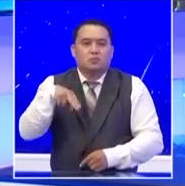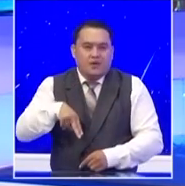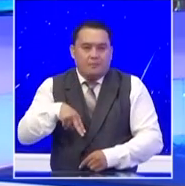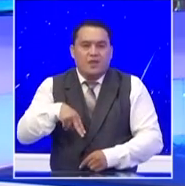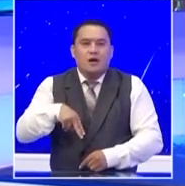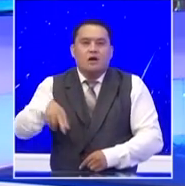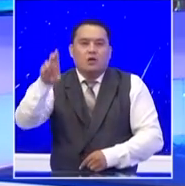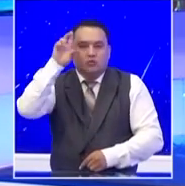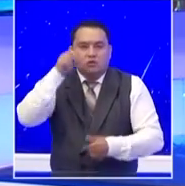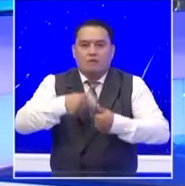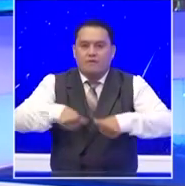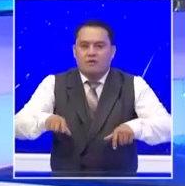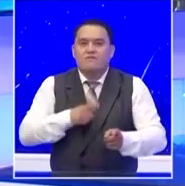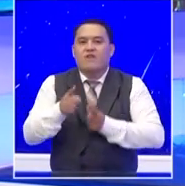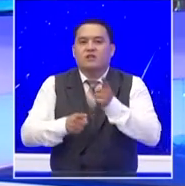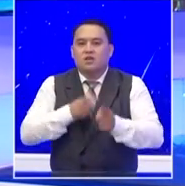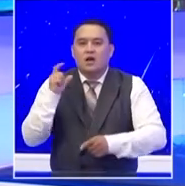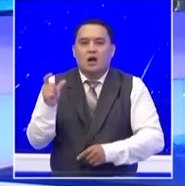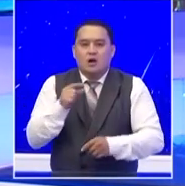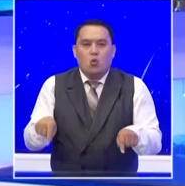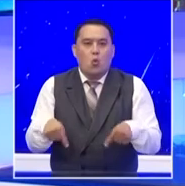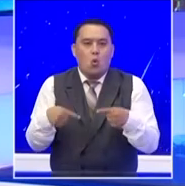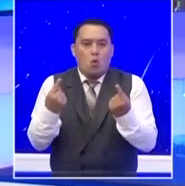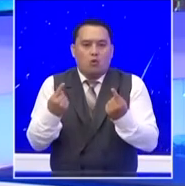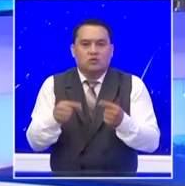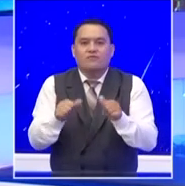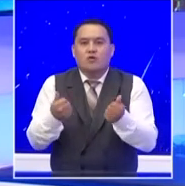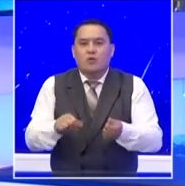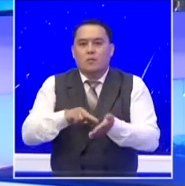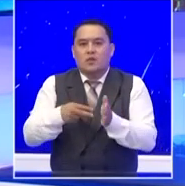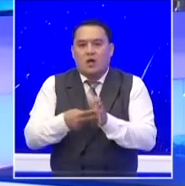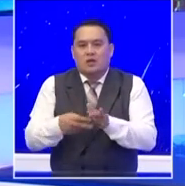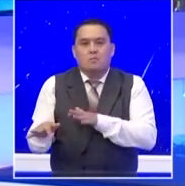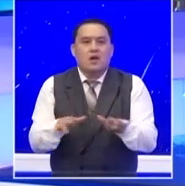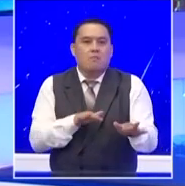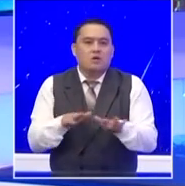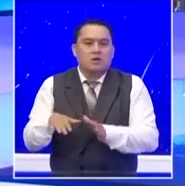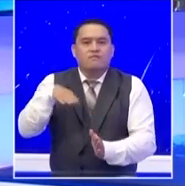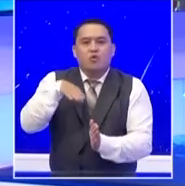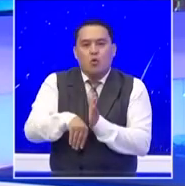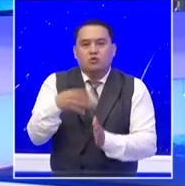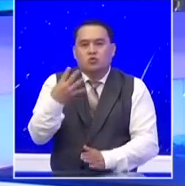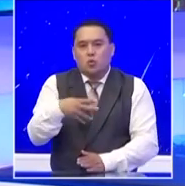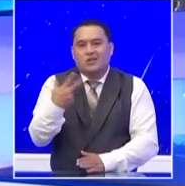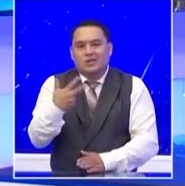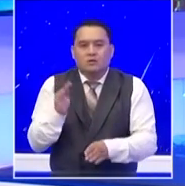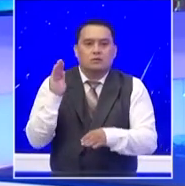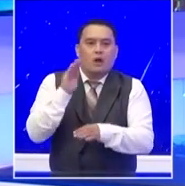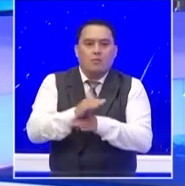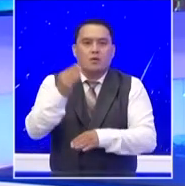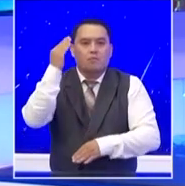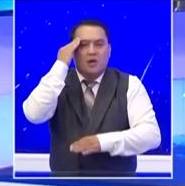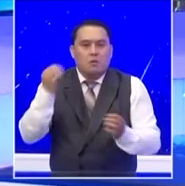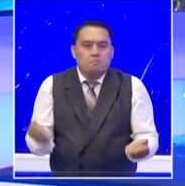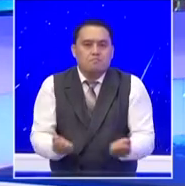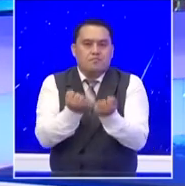этого Государственной комиссии по восстановлению экономического роста сформирован план мероприятий, включающий 43 дополнительные